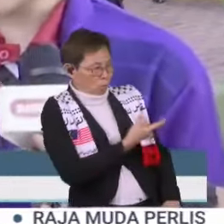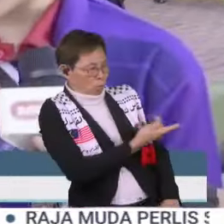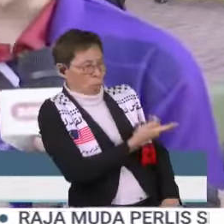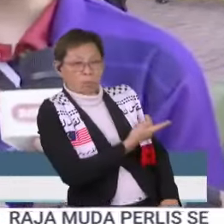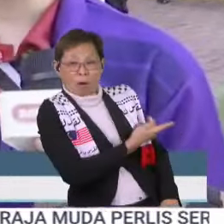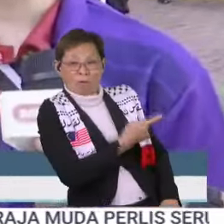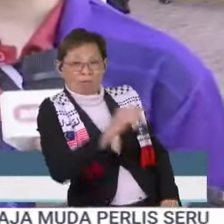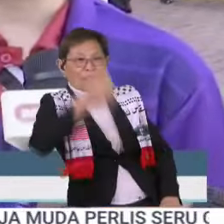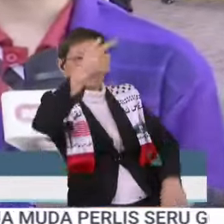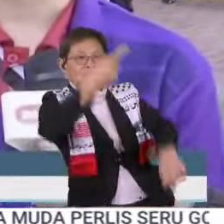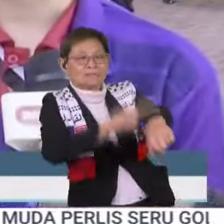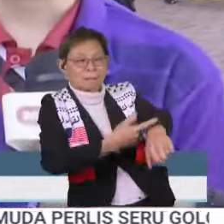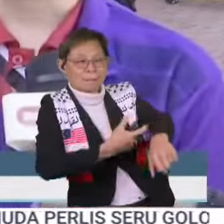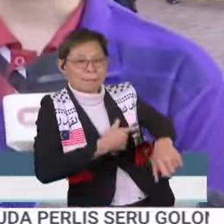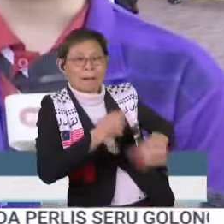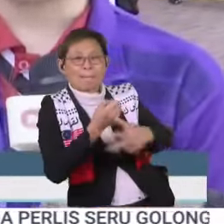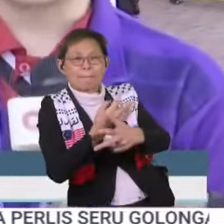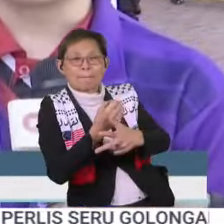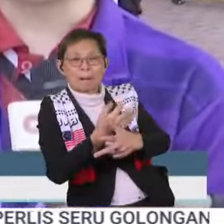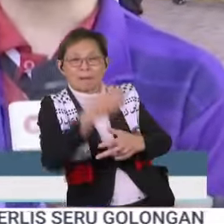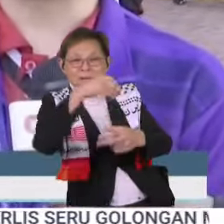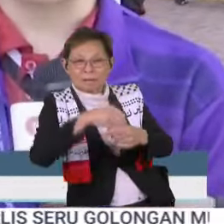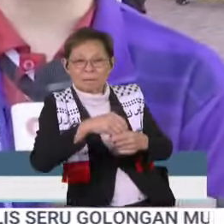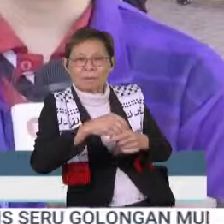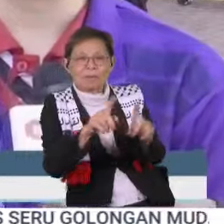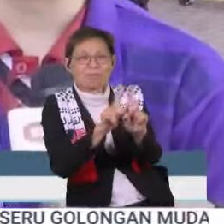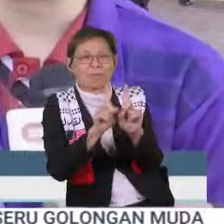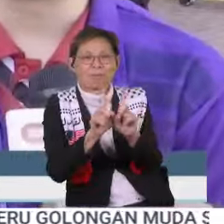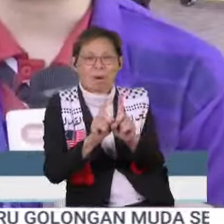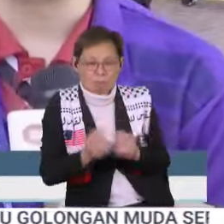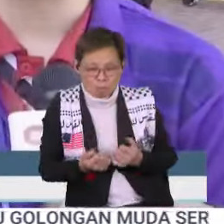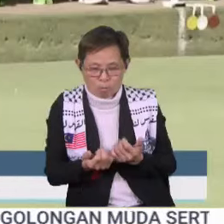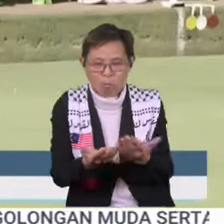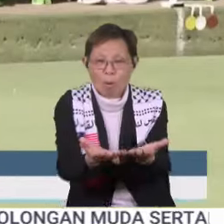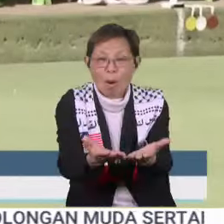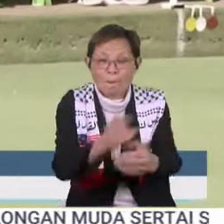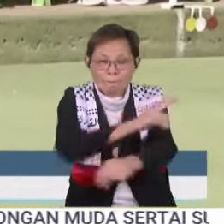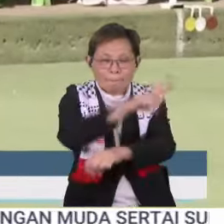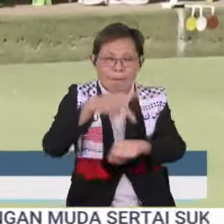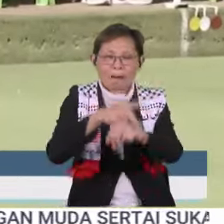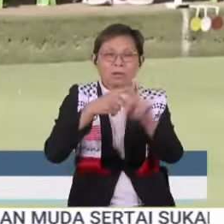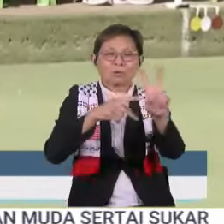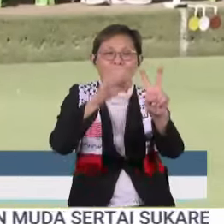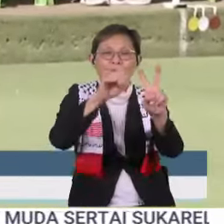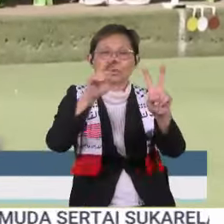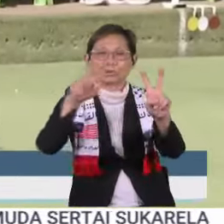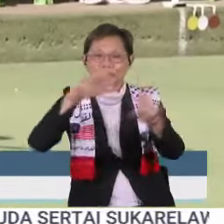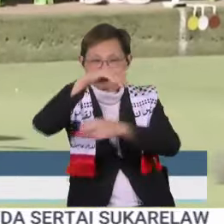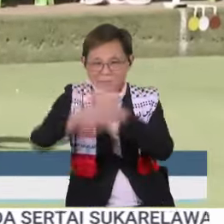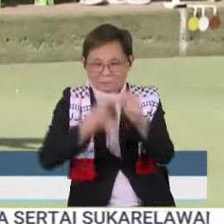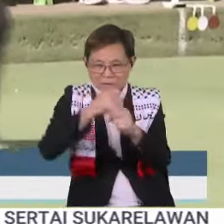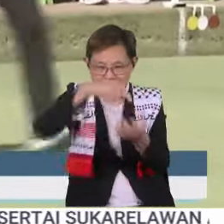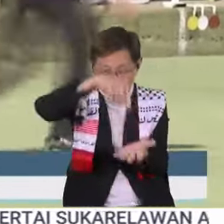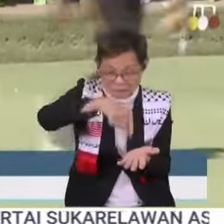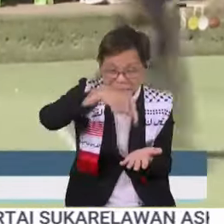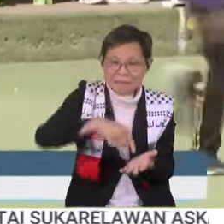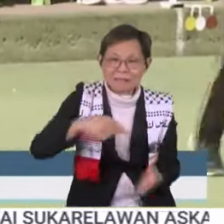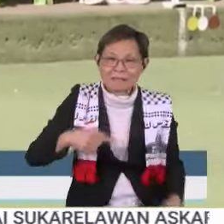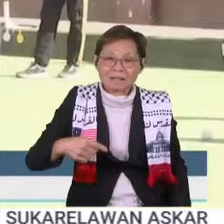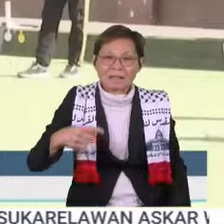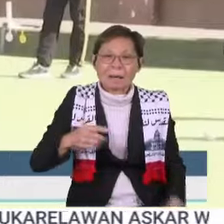kalilah dapat ni pingat emas dalam berpasukan Bowling Padang PES 2023 pada tahun inilah. Jadi training